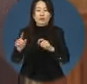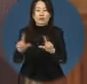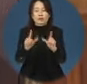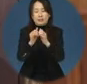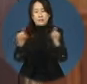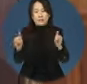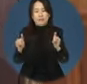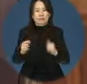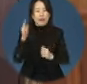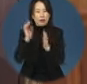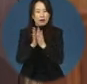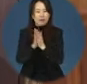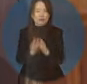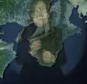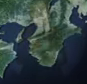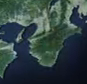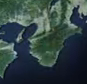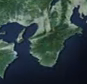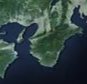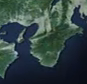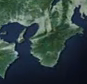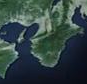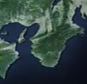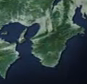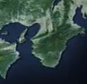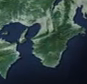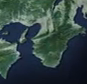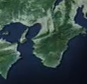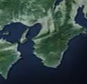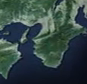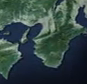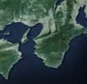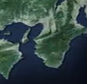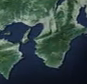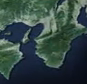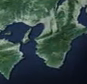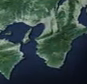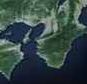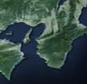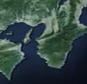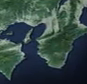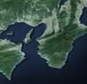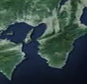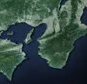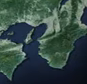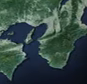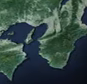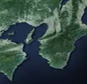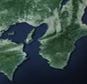되기를 기대합니다 no 3 3 4 3